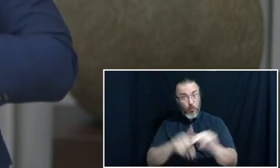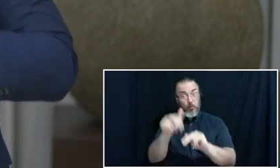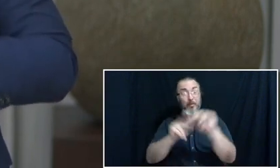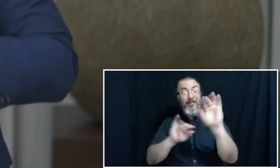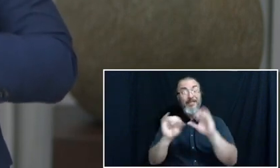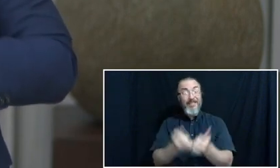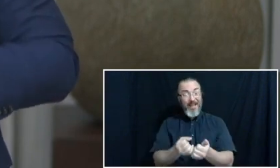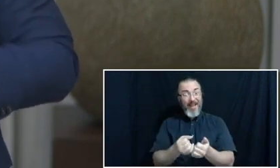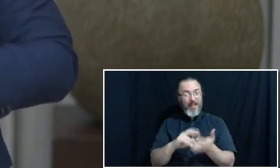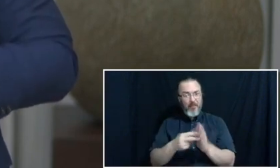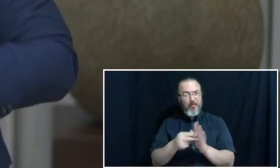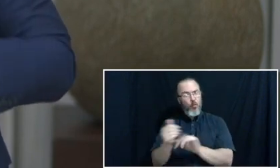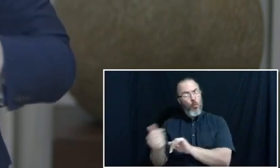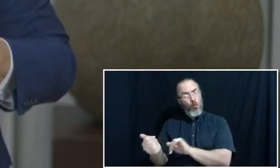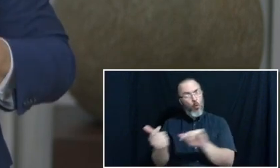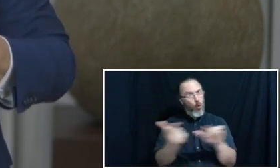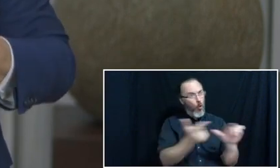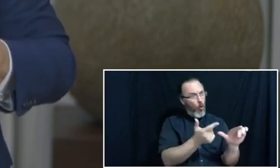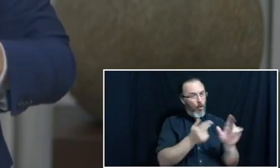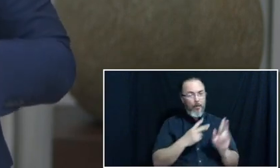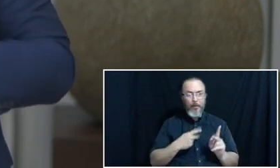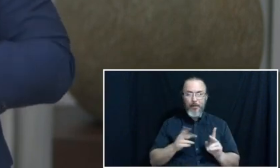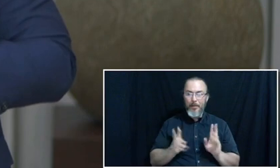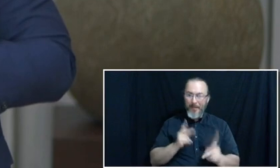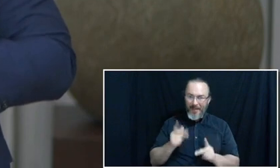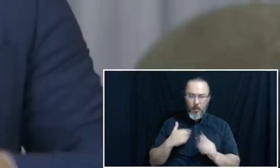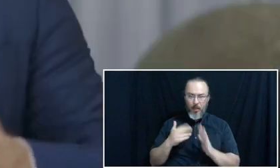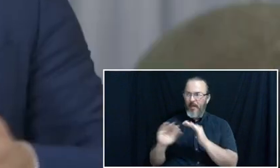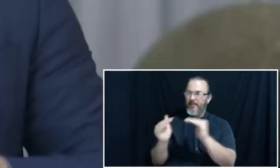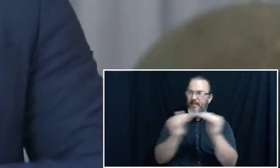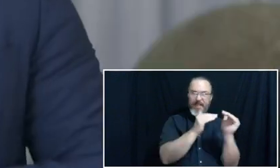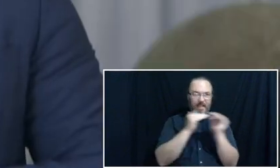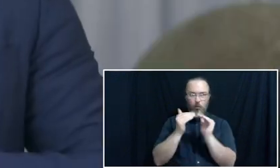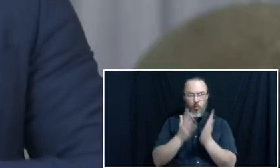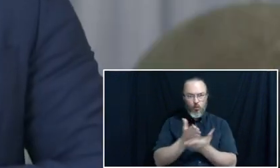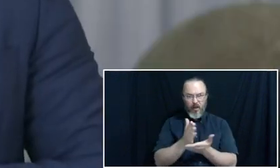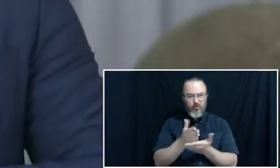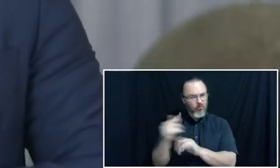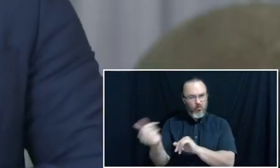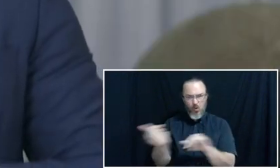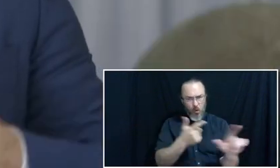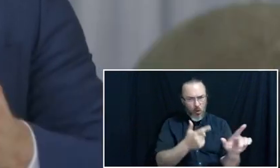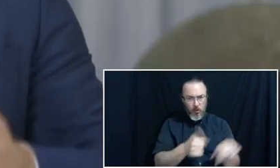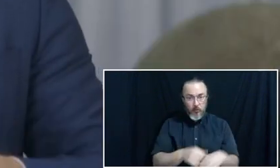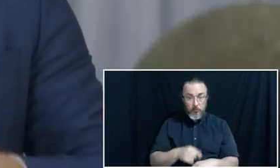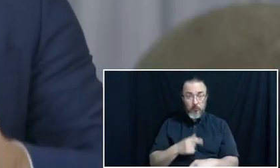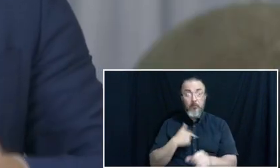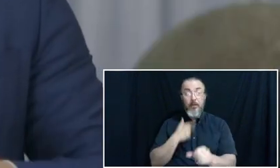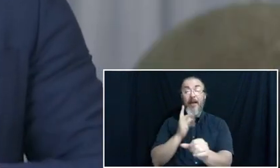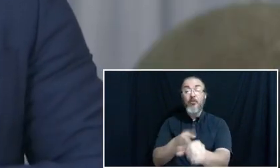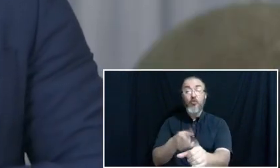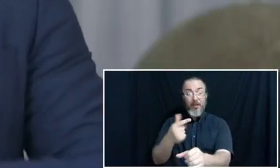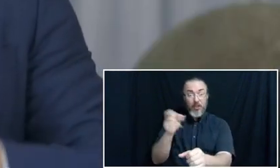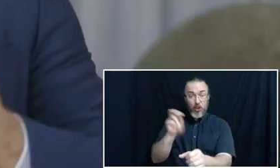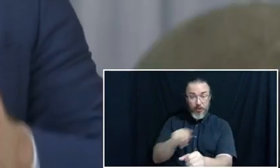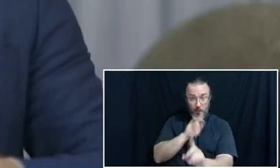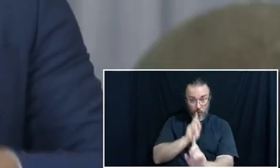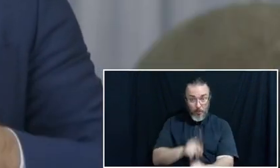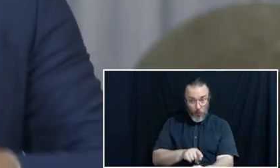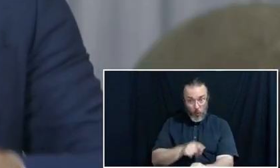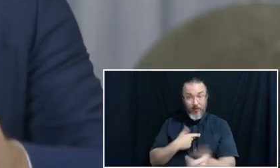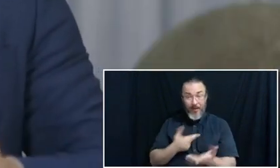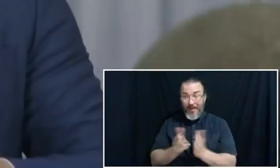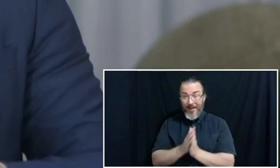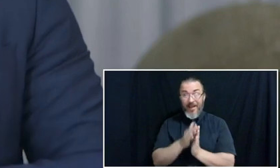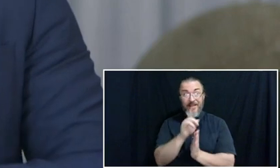souvent parlent de ne laisser personne de côté et cela doit inclure les élèves de tous les antécédents, contextes, aptitudes et identités. Nous ne pouvons pas réaliser l'inclusion d'un